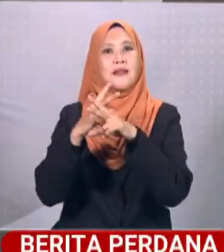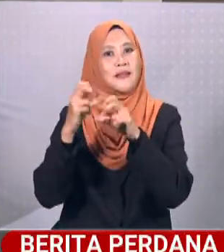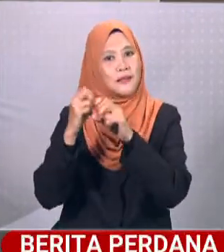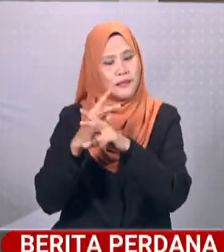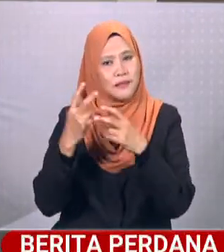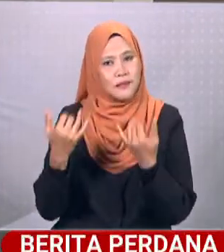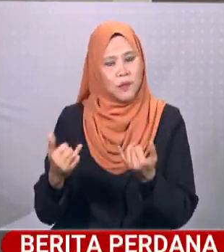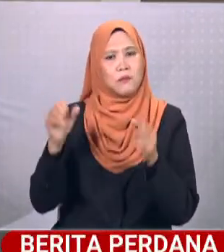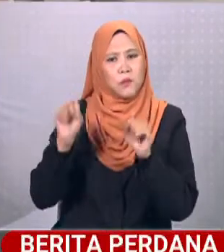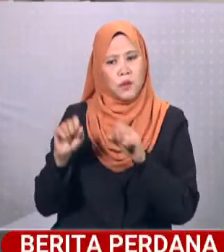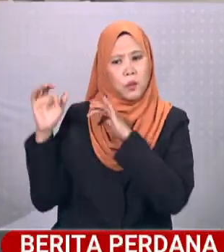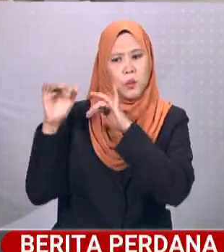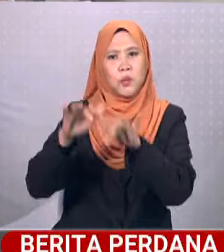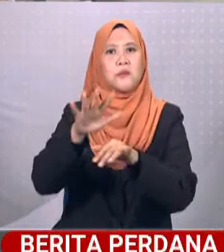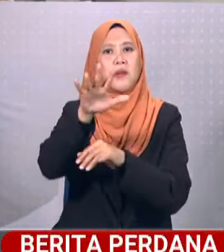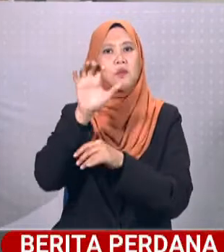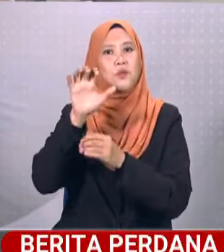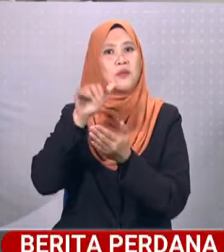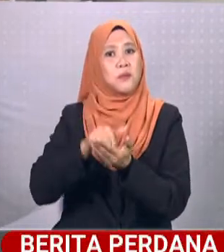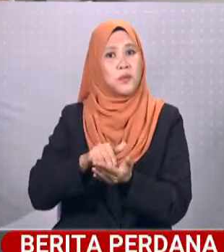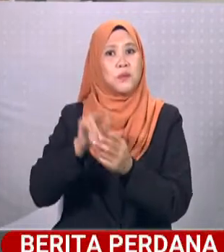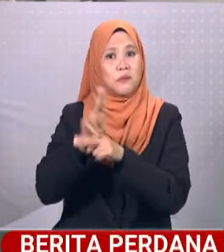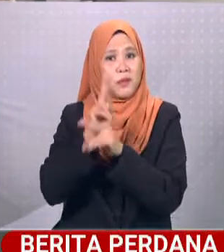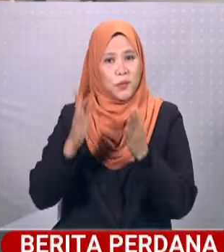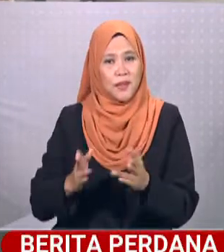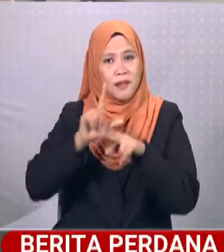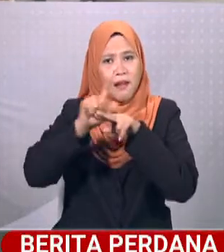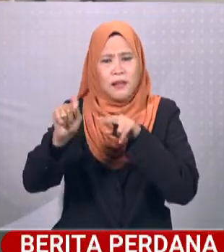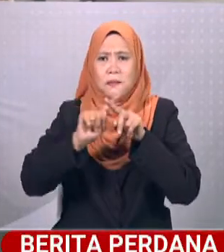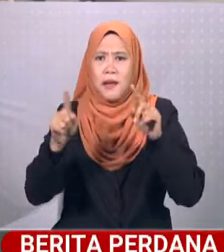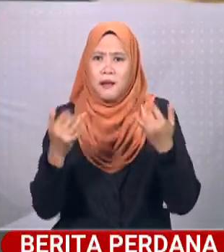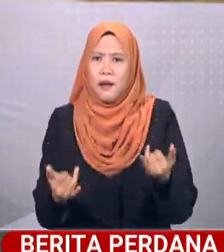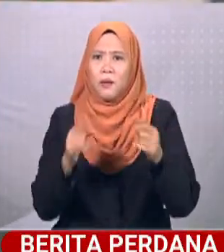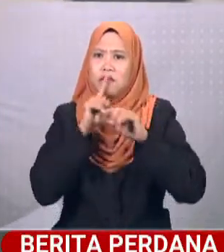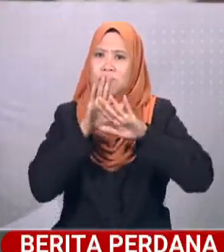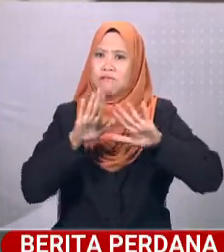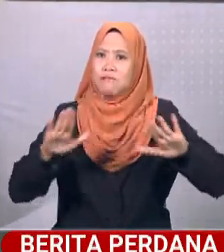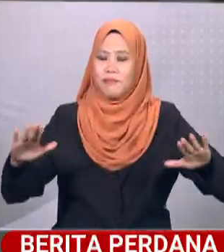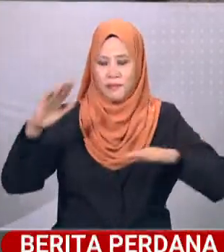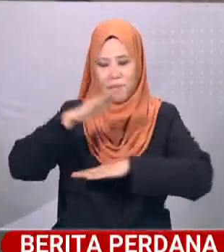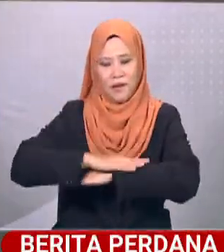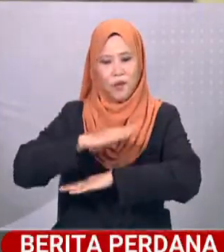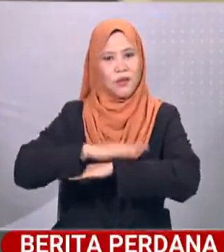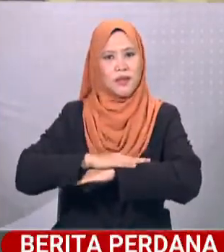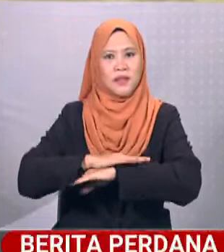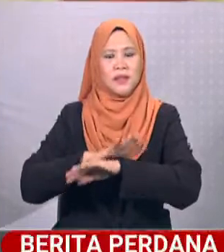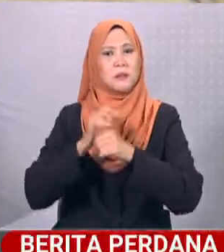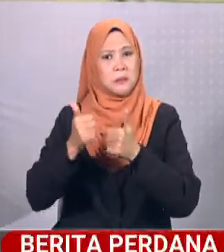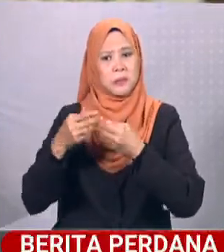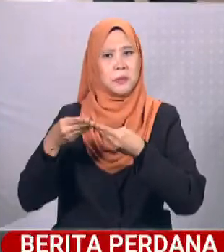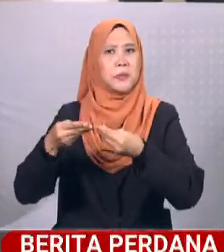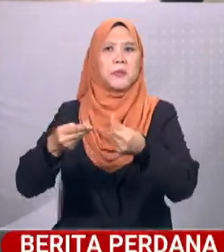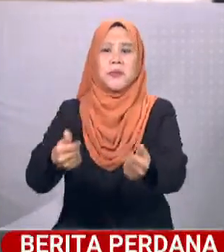boleh mencecah hampir 500,000 pengguna setiap hari kelihatan lengang. Kaunter menjual tiket juga tidak sesak,